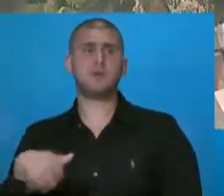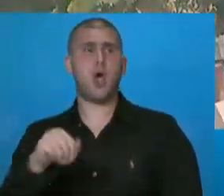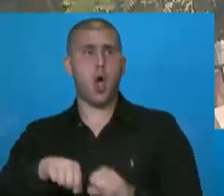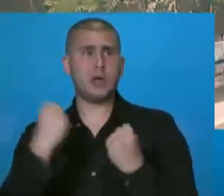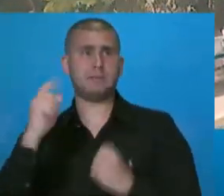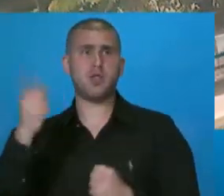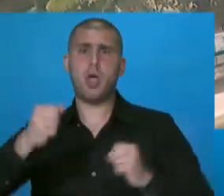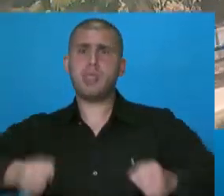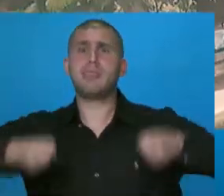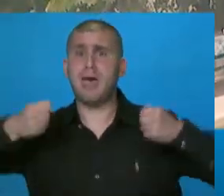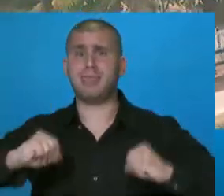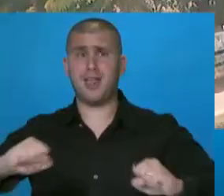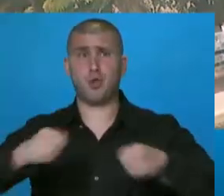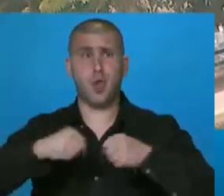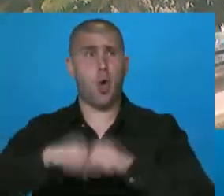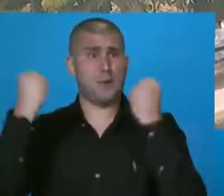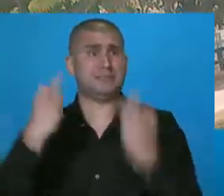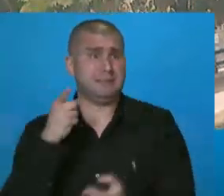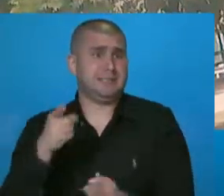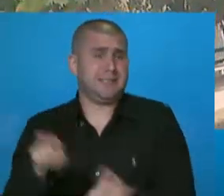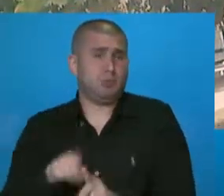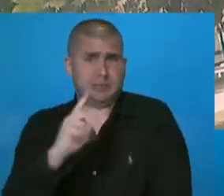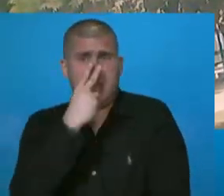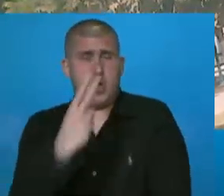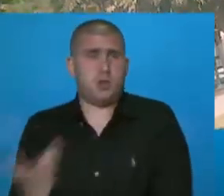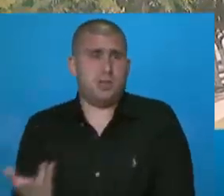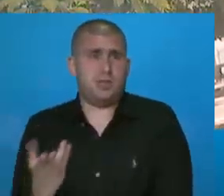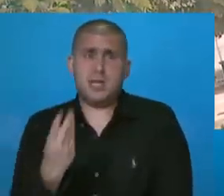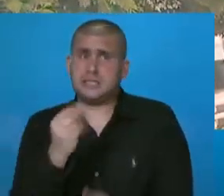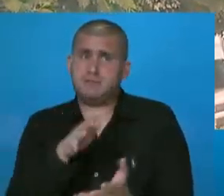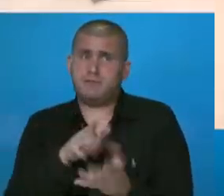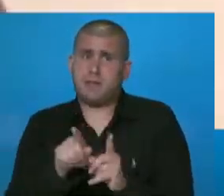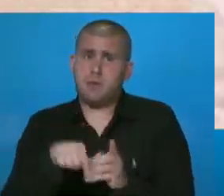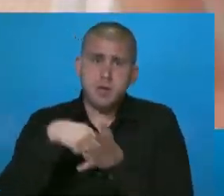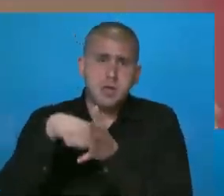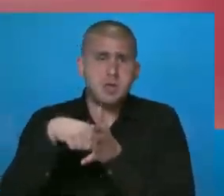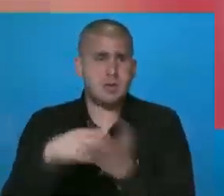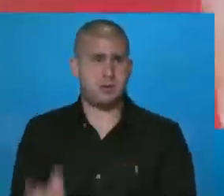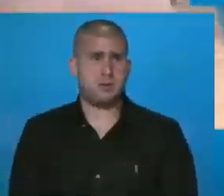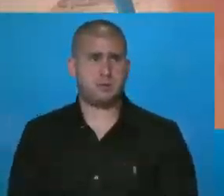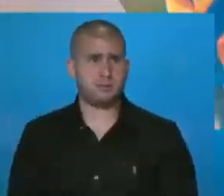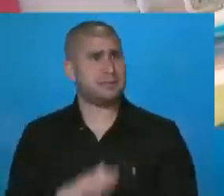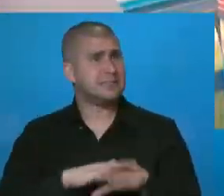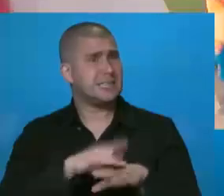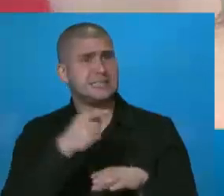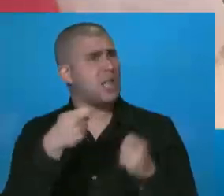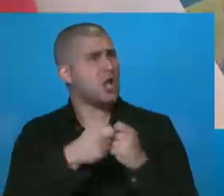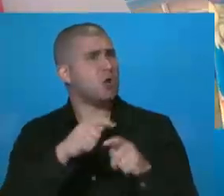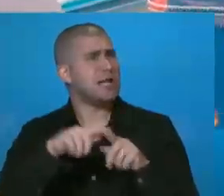את כל הנדנדות, זה פשוט היה צריך לראות. זה מלא כסף שהם תקנו את כל זה. סליחה, מישהו יש